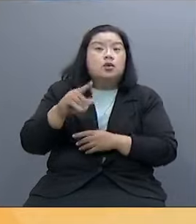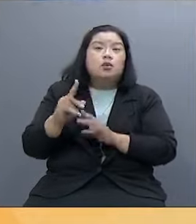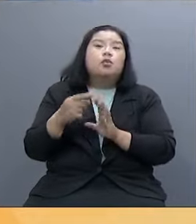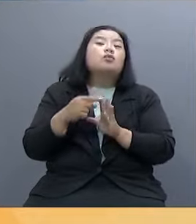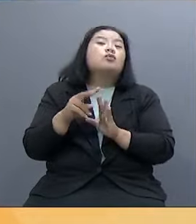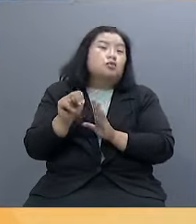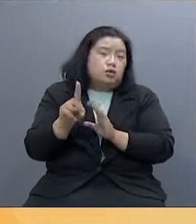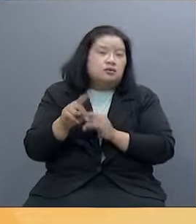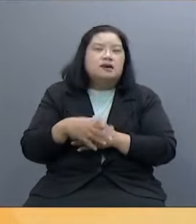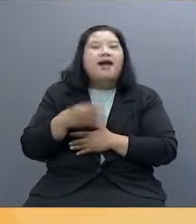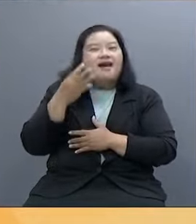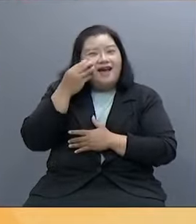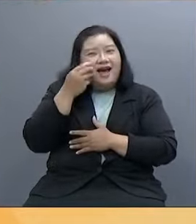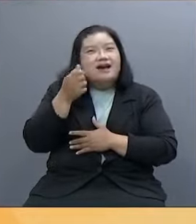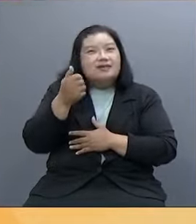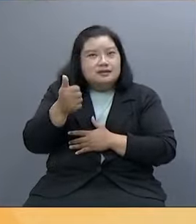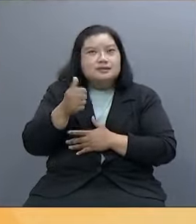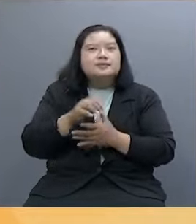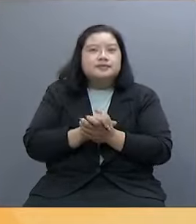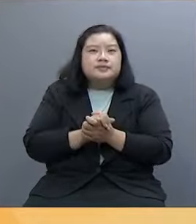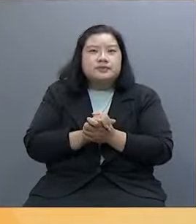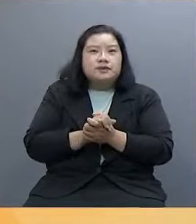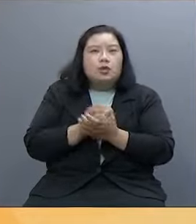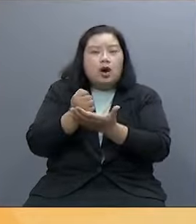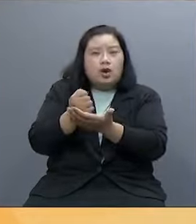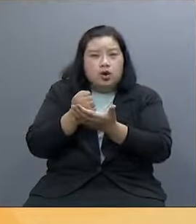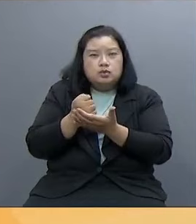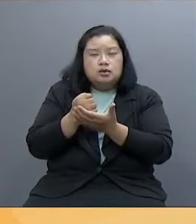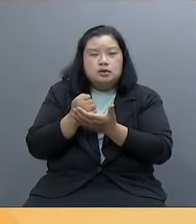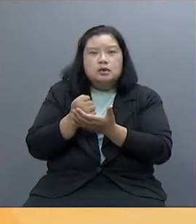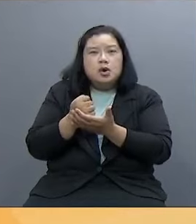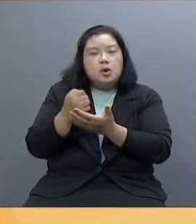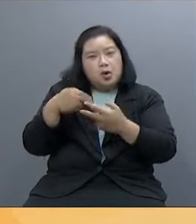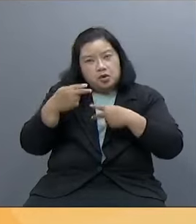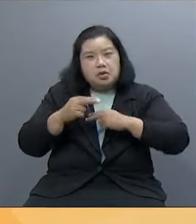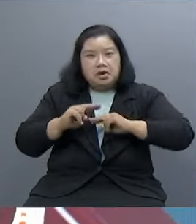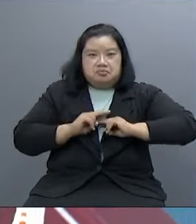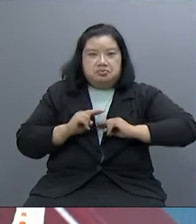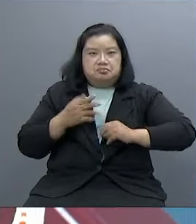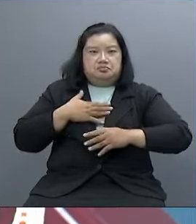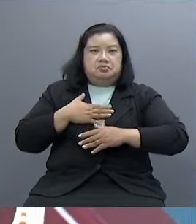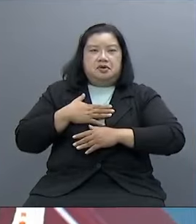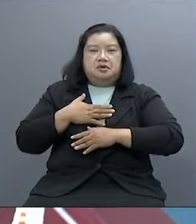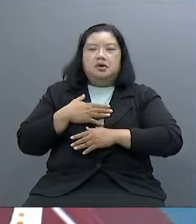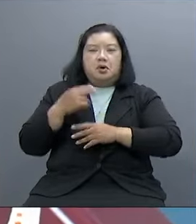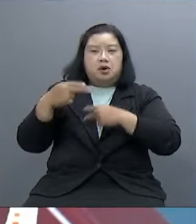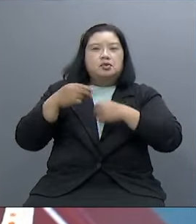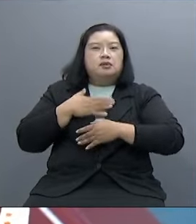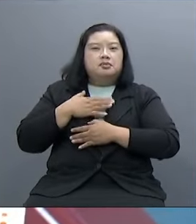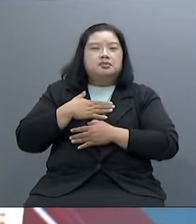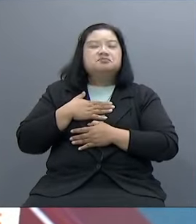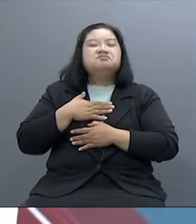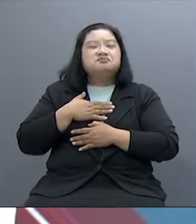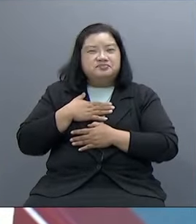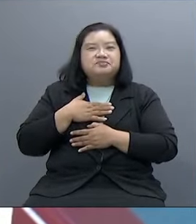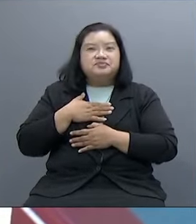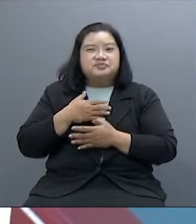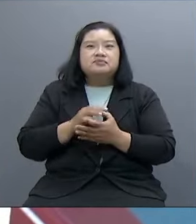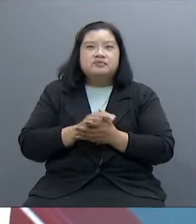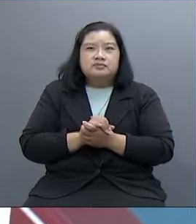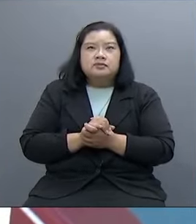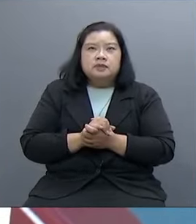่น่ารัก ชื่อน่ารัก เอาไว้แบบว่าปกป้องแบบว่าดูแลบ้าน อ๋อเป็นแบบท่านโชกุนแบบนี้นะคะเนี่ยบางทีนะคุณผู้ชมค่ะบาง